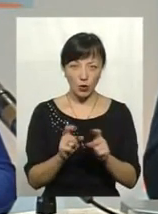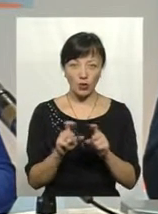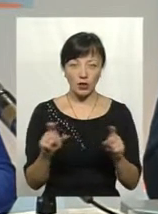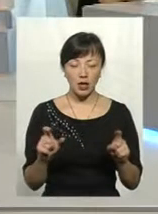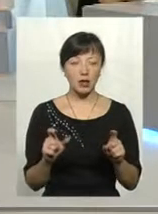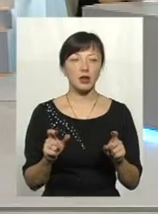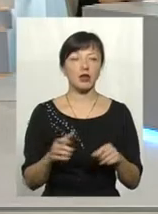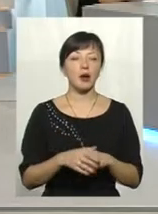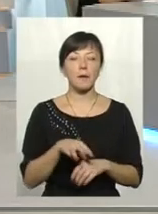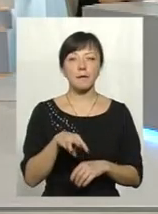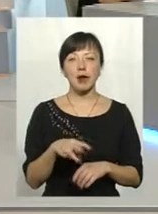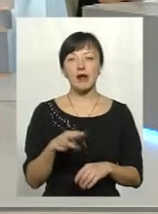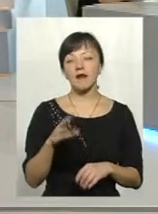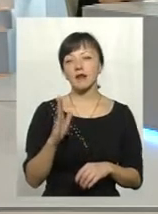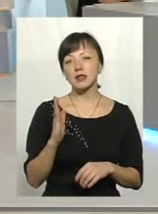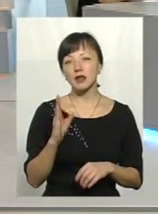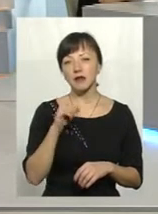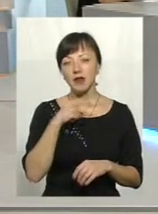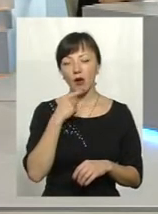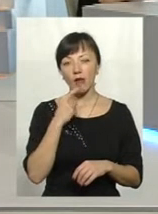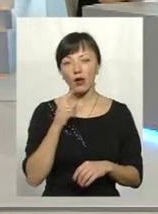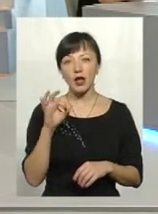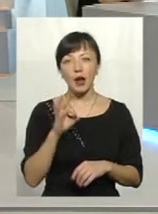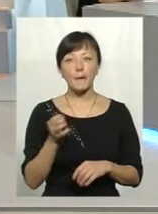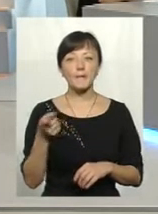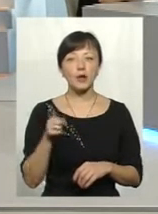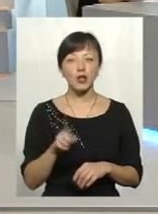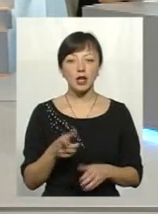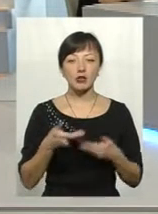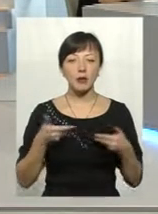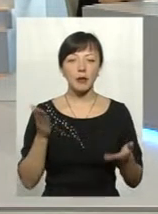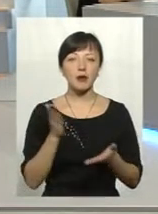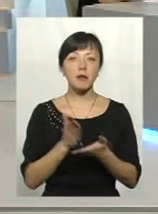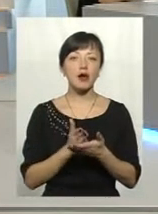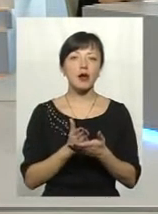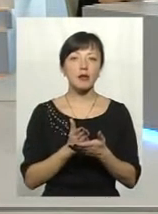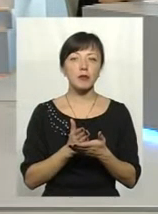Майя Олексійовна говорила про це, про те, що ми маємо